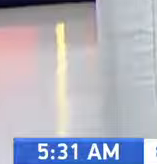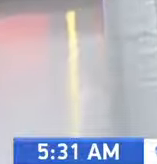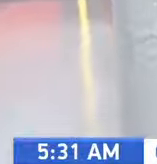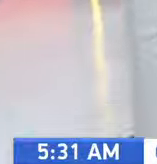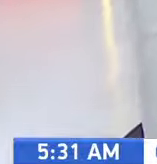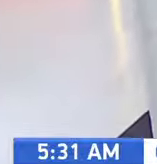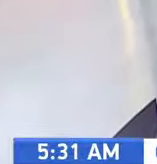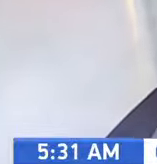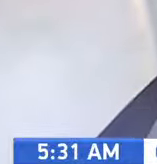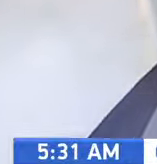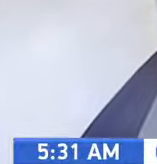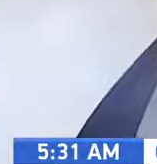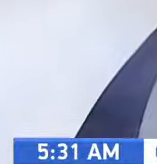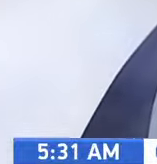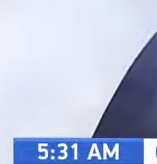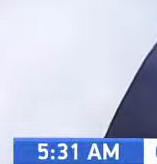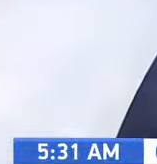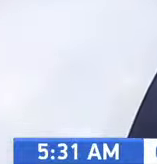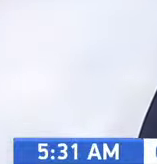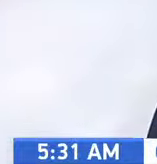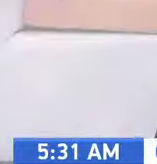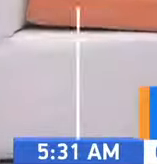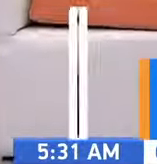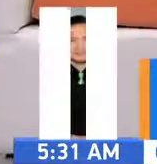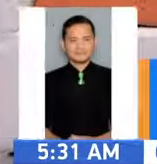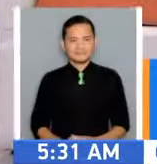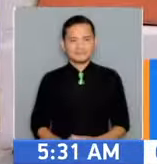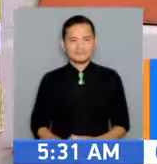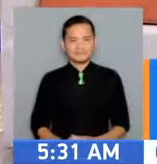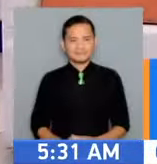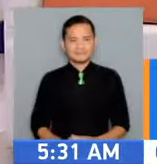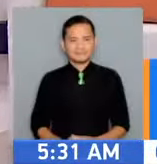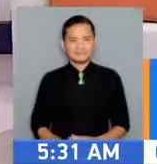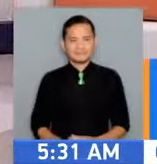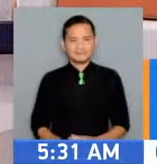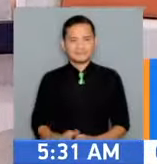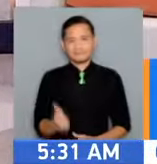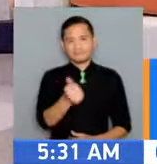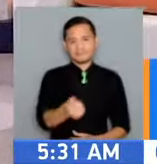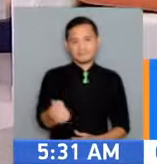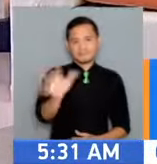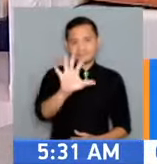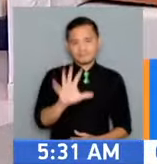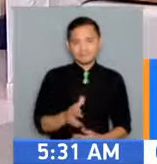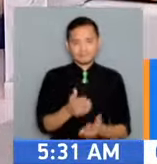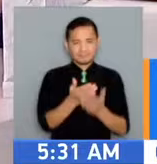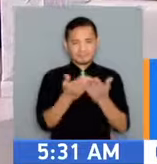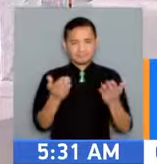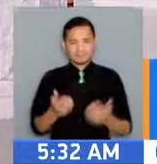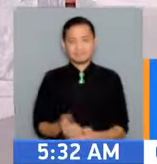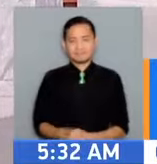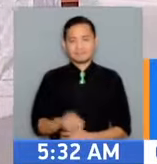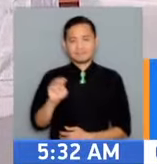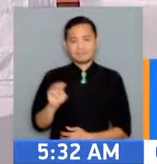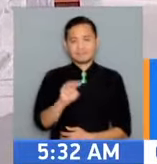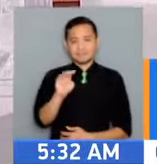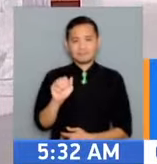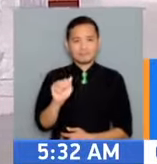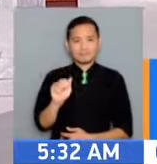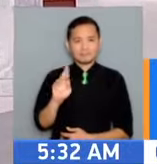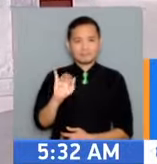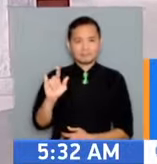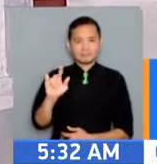Magandang umaga mga kapuso! Lunes po ngayong araw, April 8, kapit na. Ikot na ang unang ratsyada ng mga